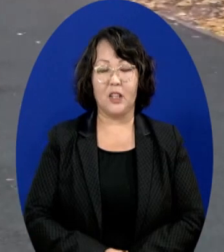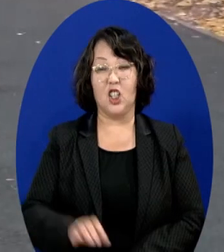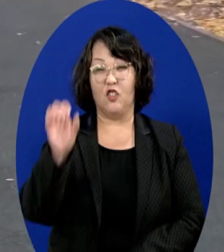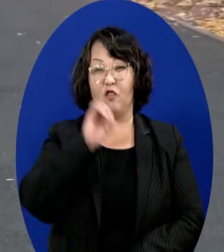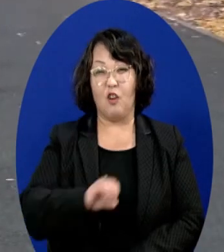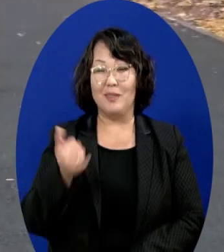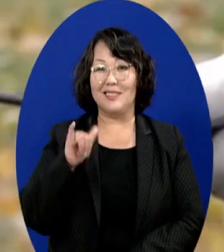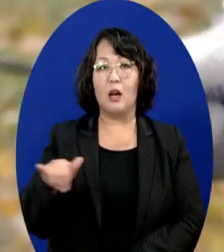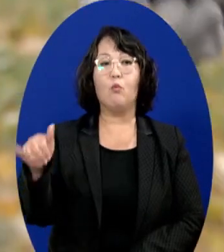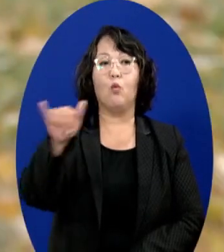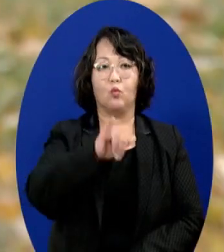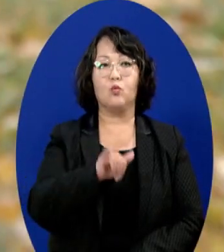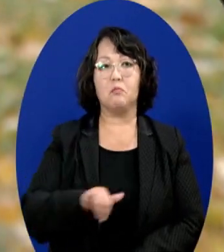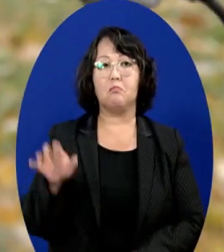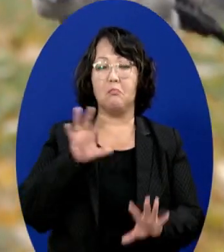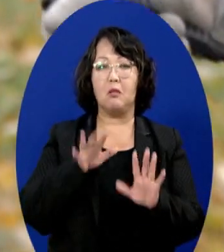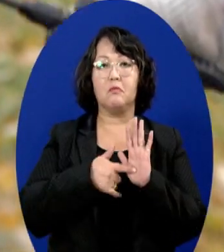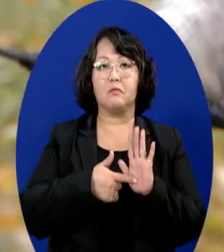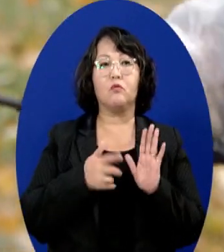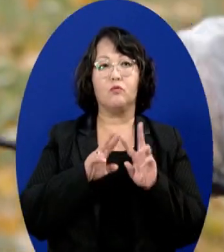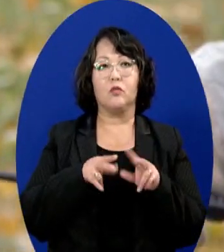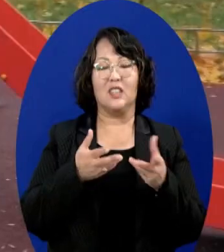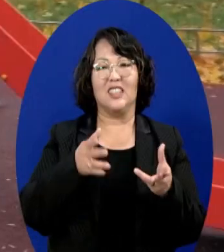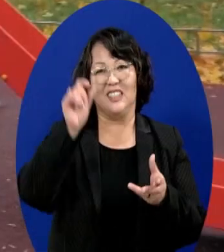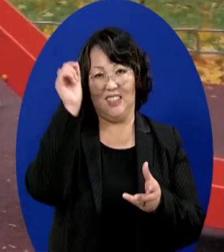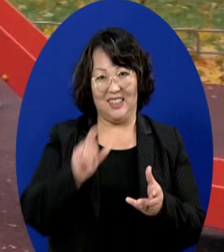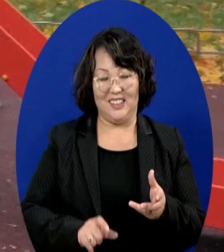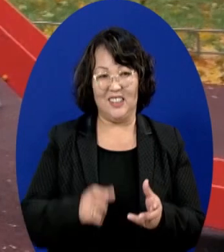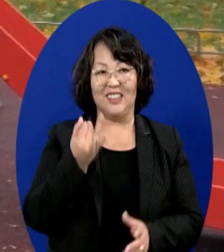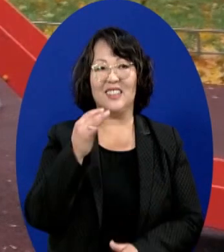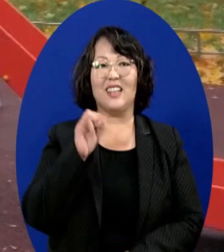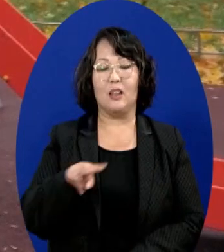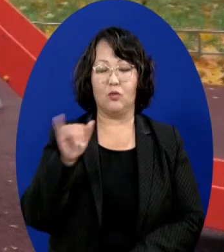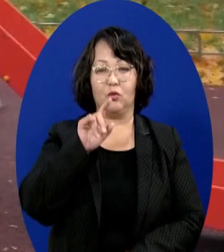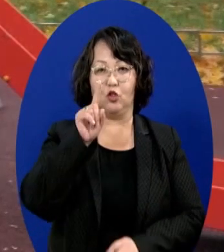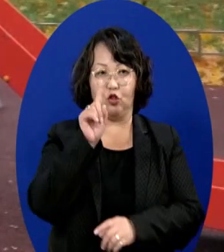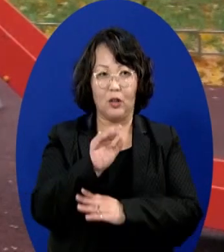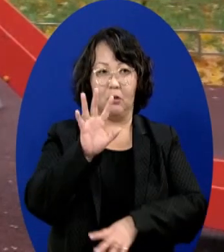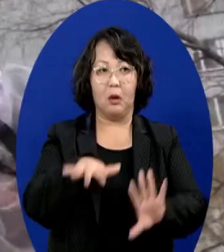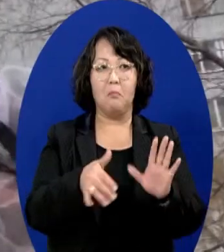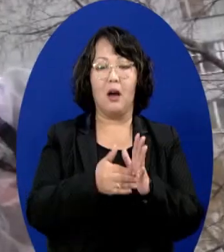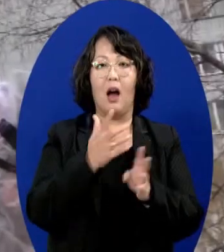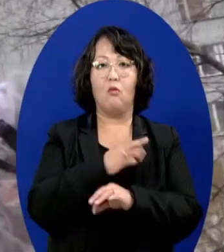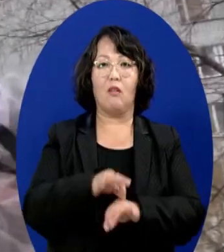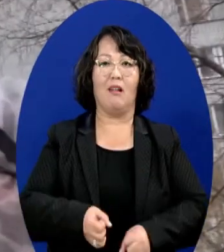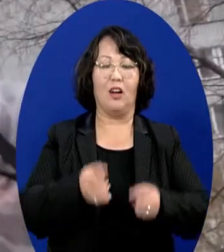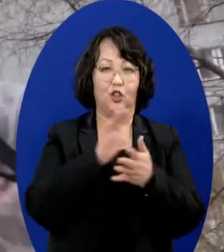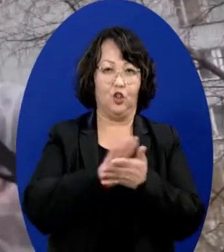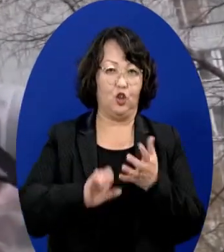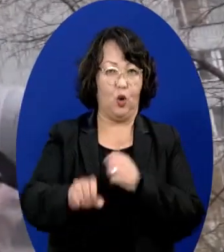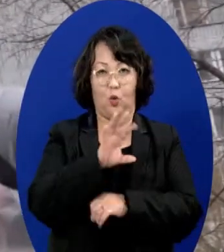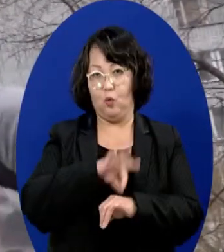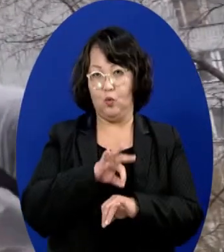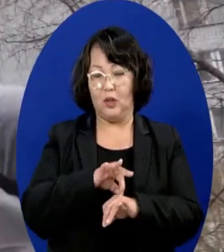Европын бусад орнуудын нөхцөл байдлыг үргэлжлүүлэн хөргий. Италид өдөрт 15,000 гаруй халдварын тохиолдол бүртгэгдлээ. Тус улсад шинэ